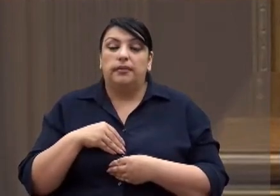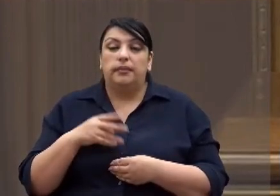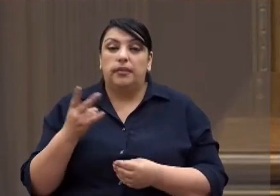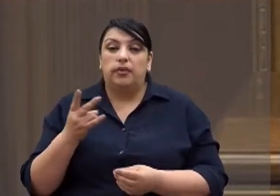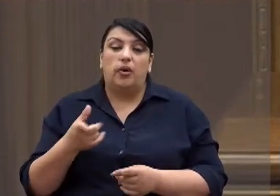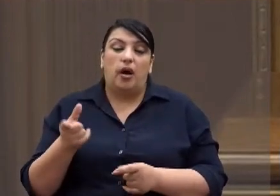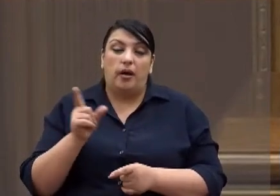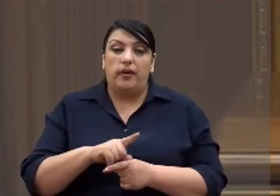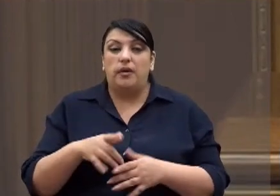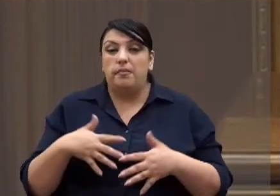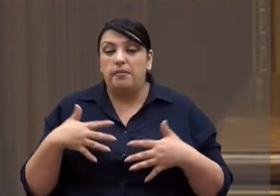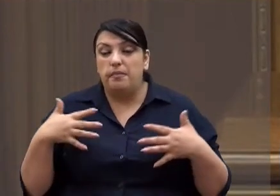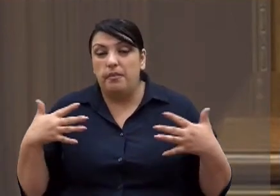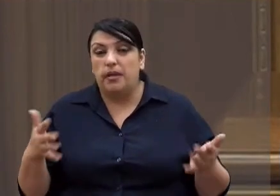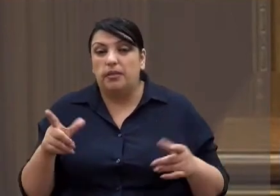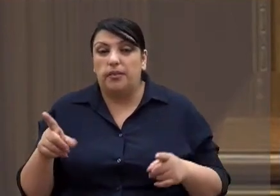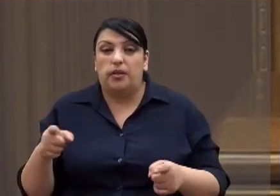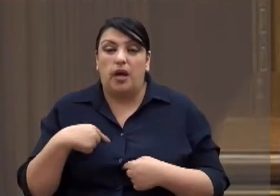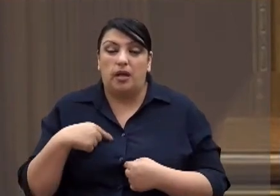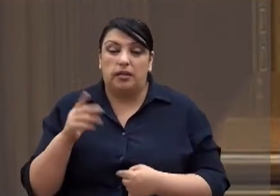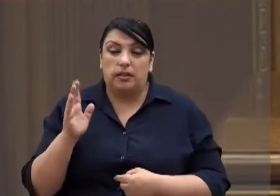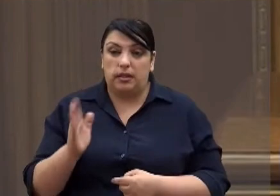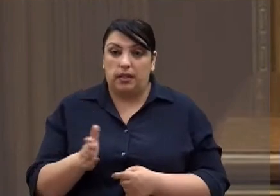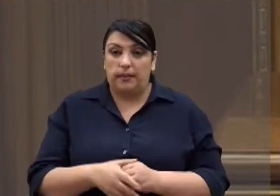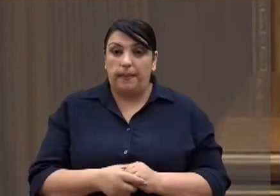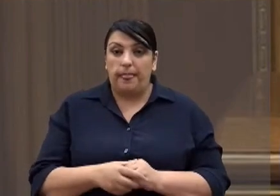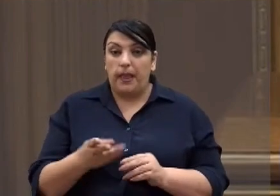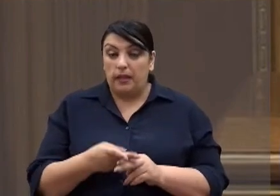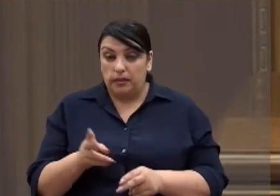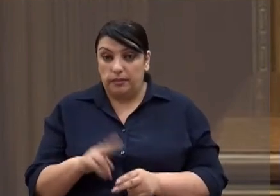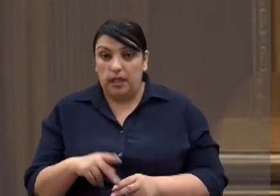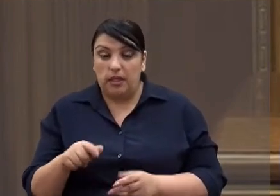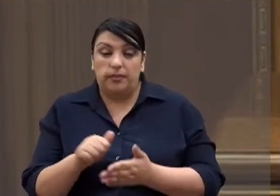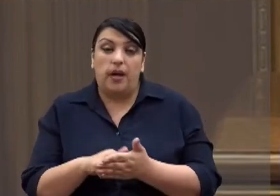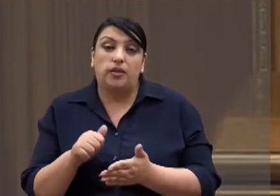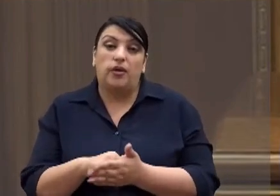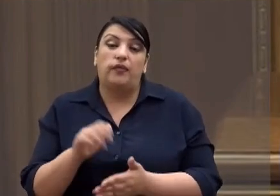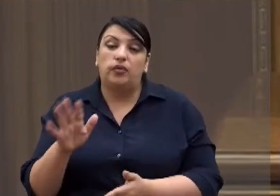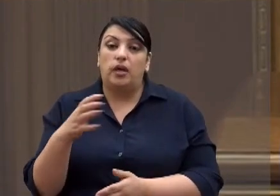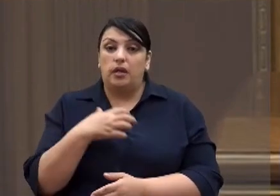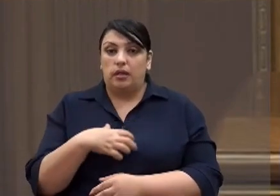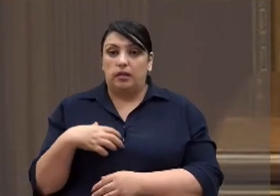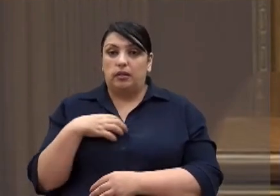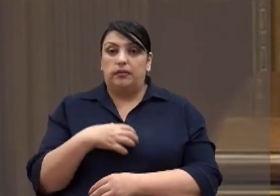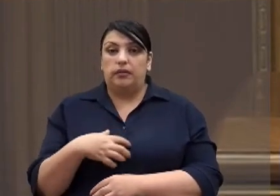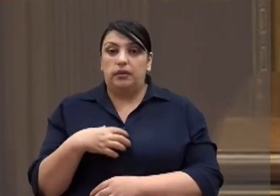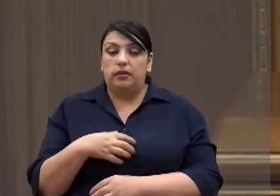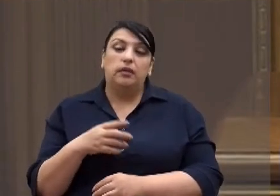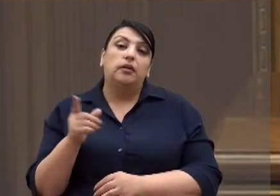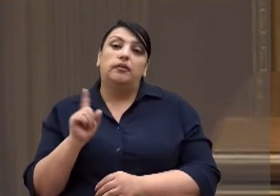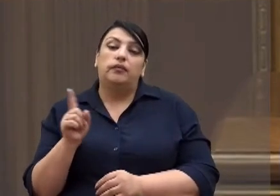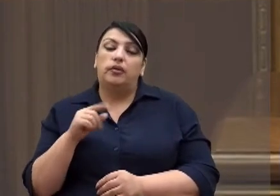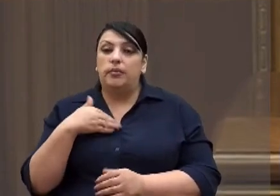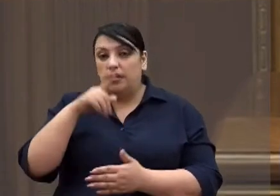ենք հասնել, քան առանձին առանձին։ Եվ այդ պատճառով է նաեւ, որ կարևոր է, որ մենք մեր